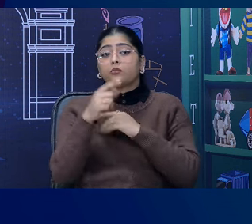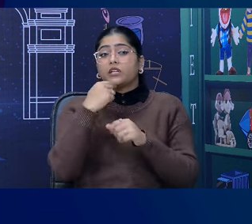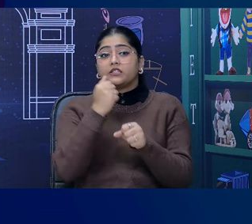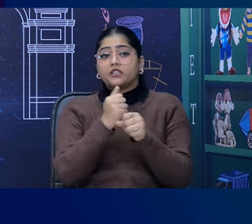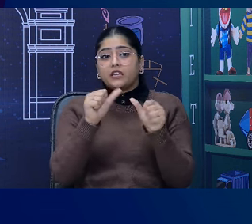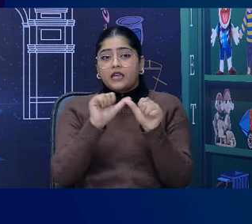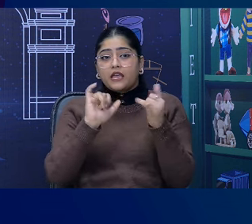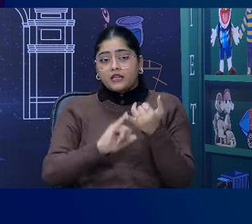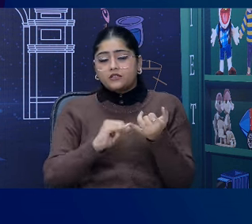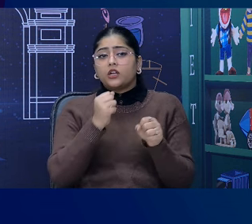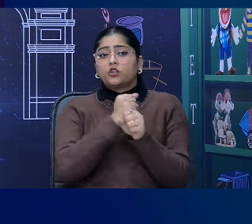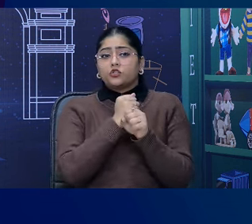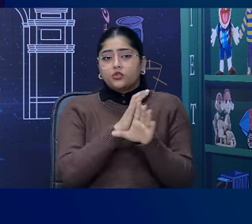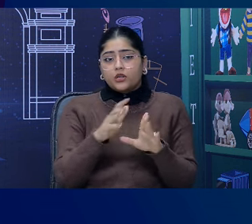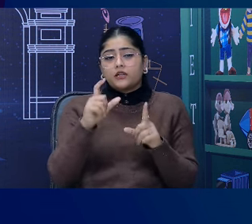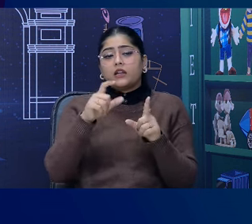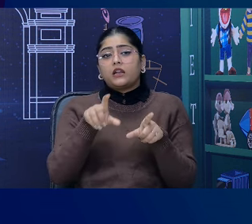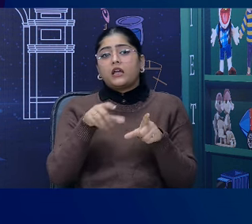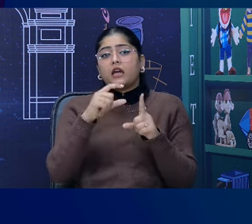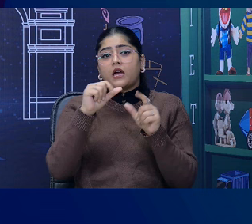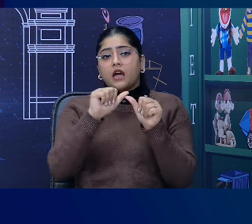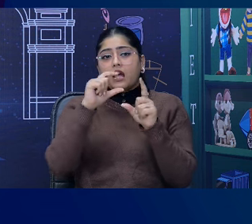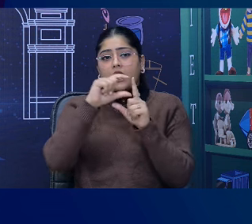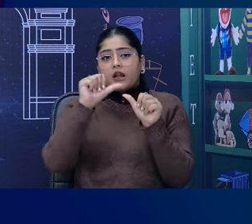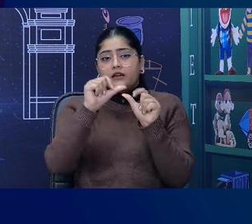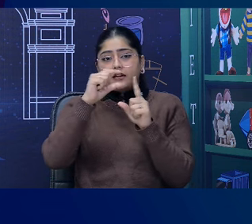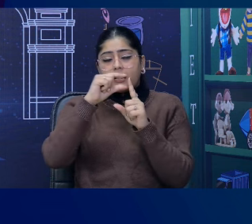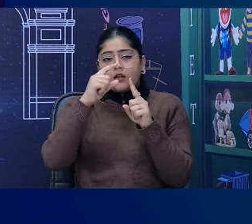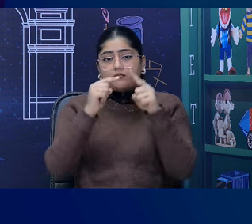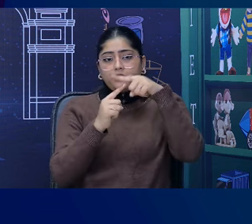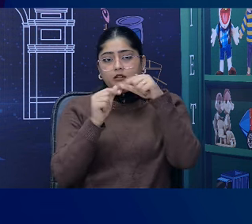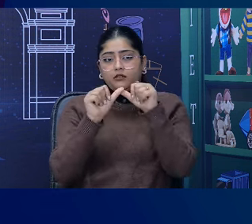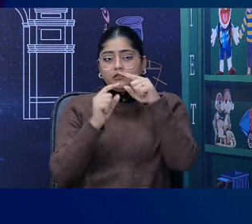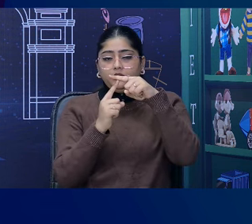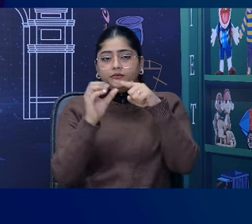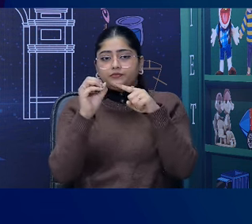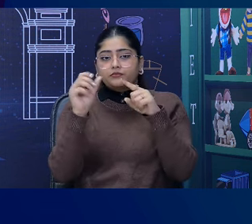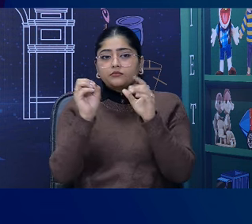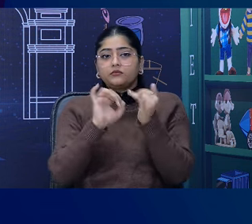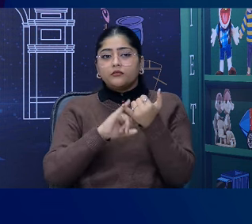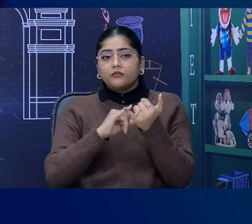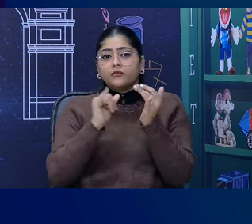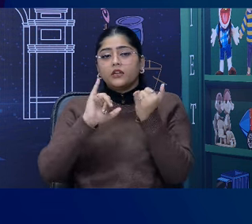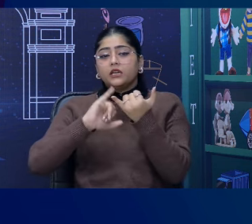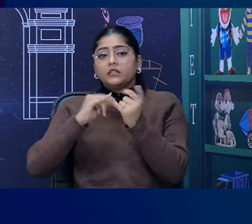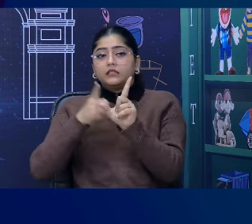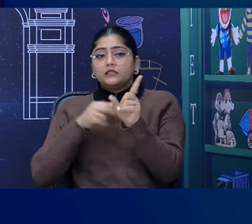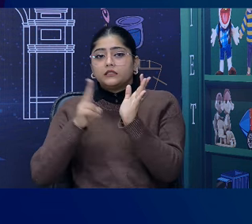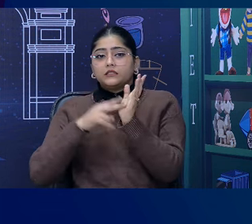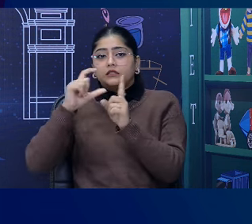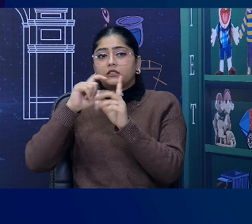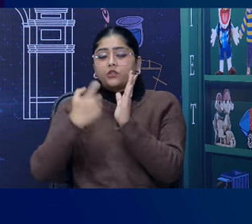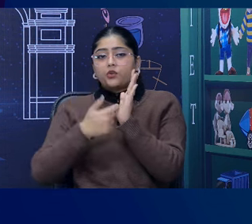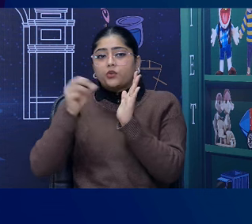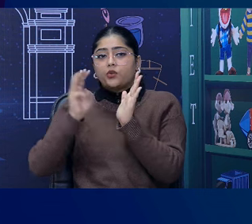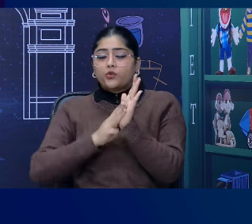डिफाइन करते हैं सिंपल जनरल एडेप्टेशन सिंड्रोम अगर हम देखें अभी सर्दियां है सब बच्चे कंप्लेन कर रहे हैं बहुत सर्दी है छुट्टी हो जानी